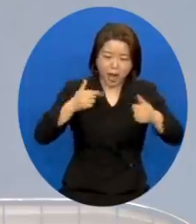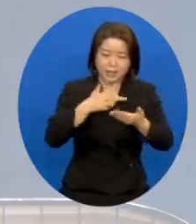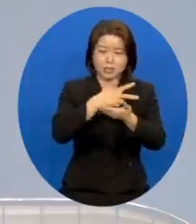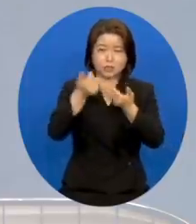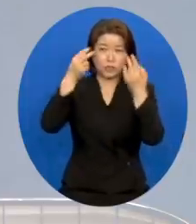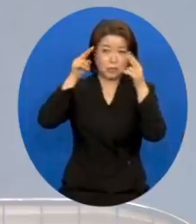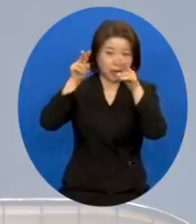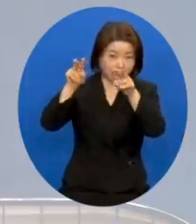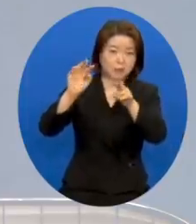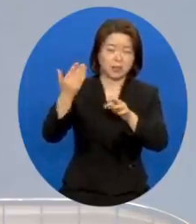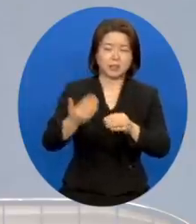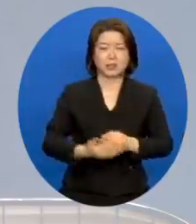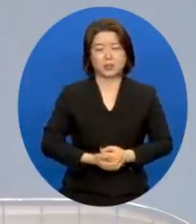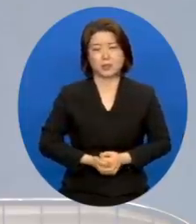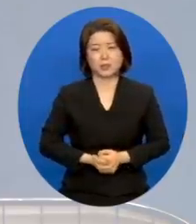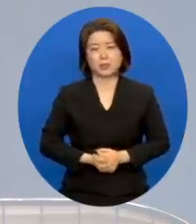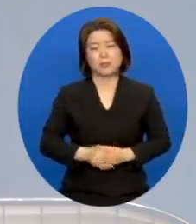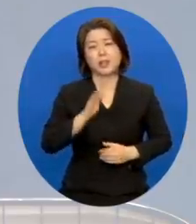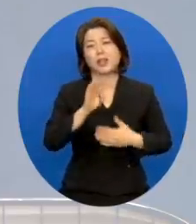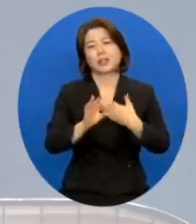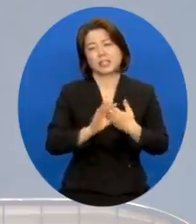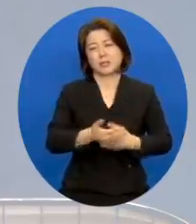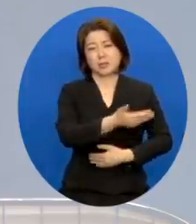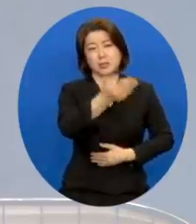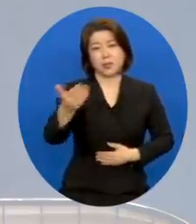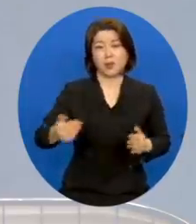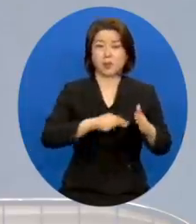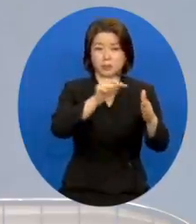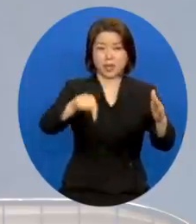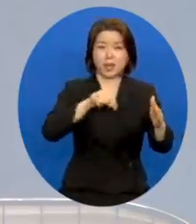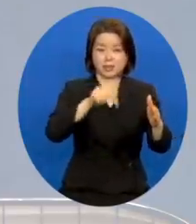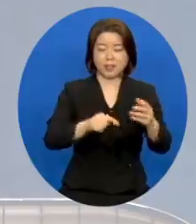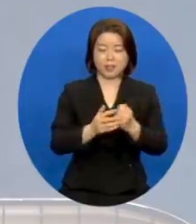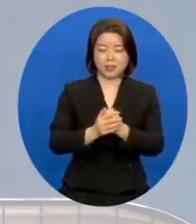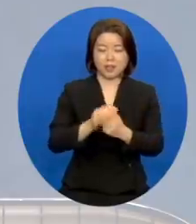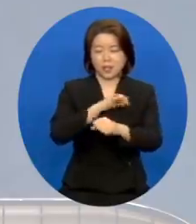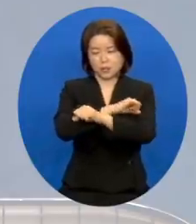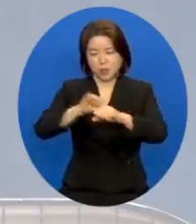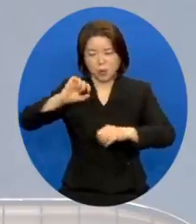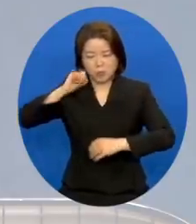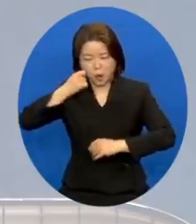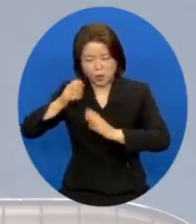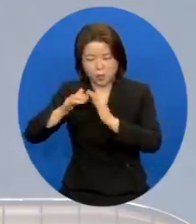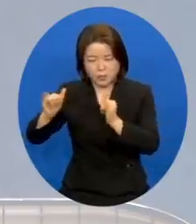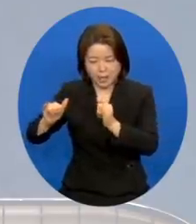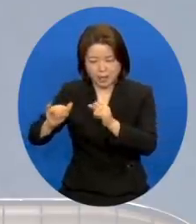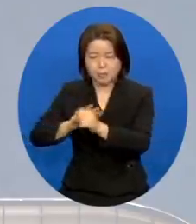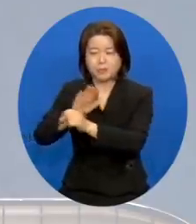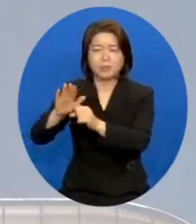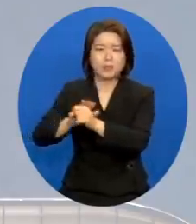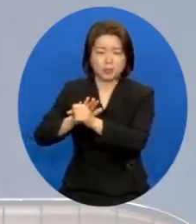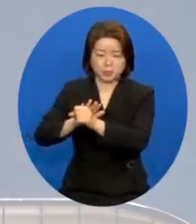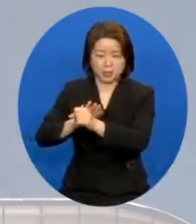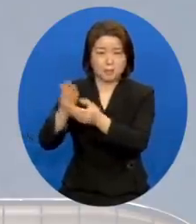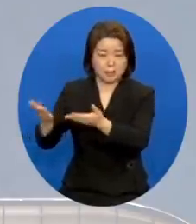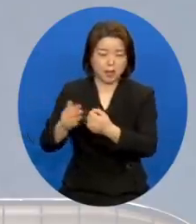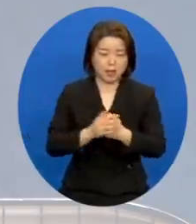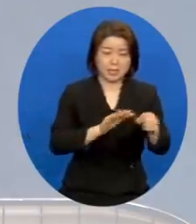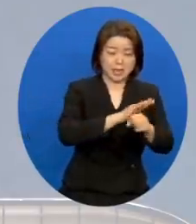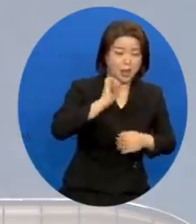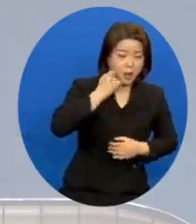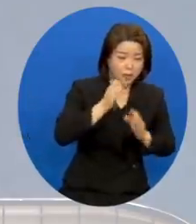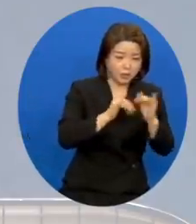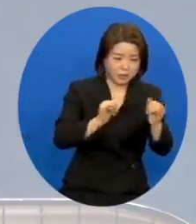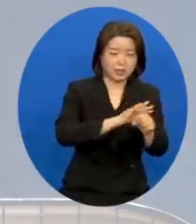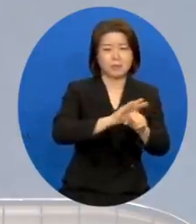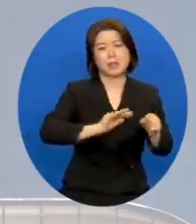되요 그러면 여러분 안에 용서할 수 없는 사람도 용서하고 사랑할 수 없는 사람 더 사랑하게